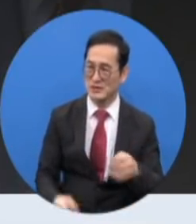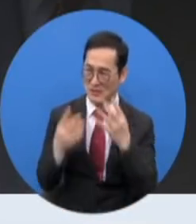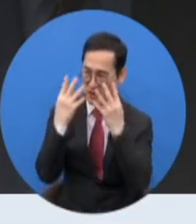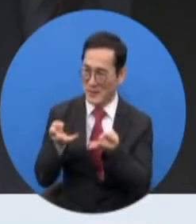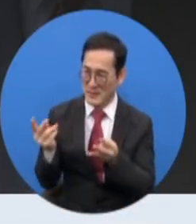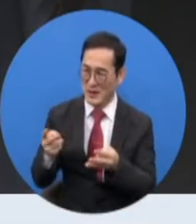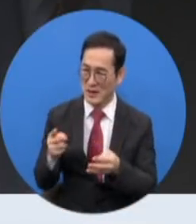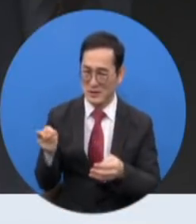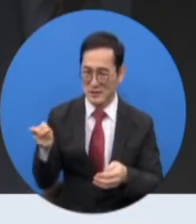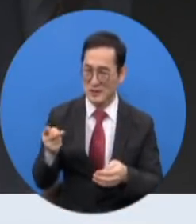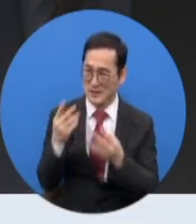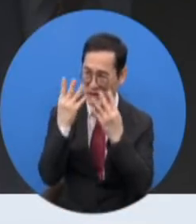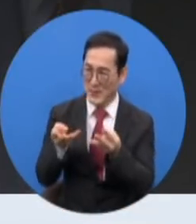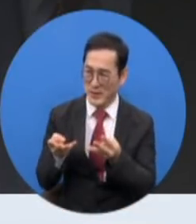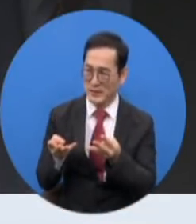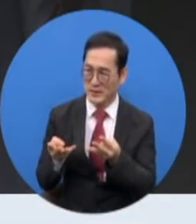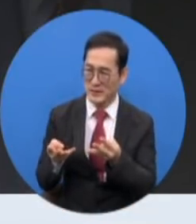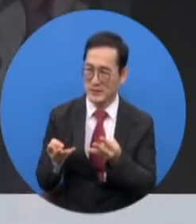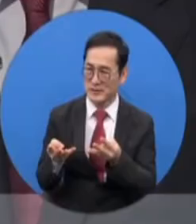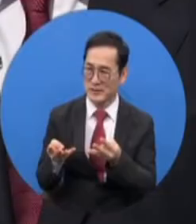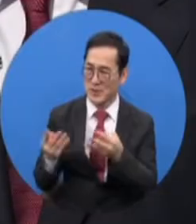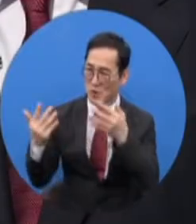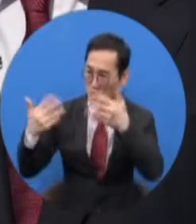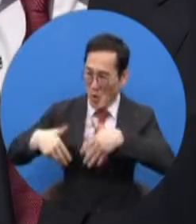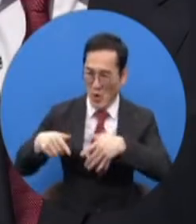불쾌한다는 반응이 나와요.